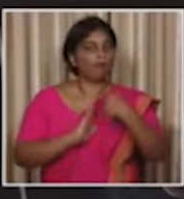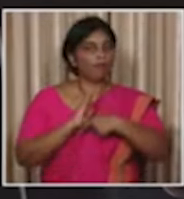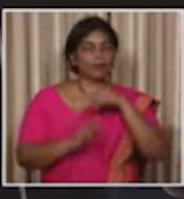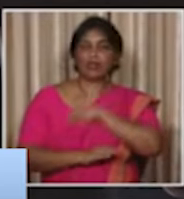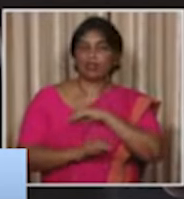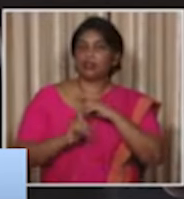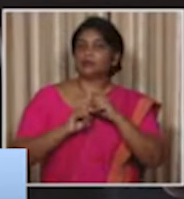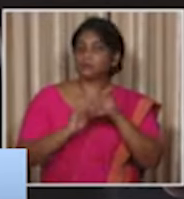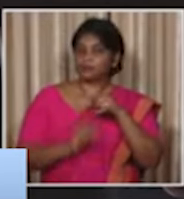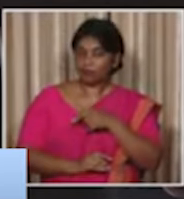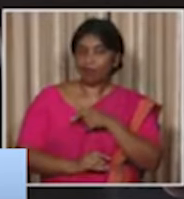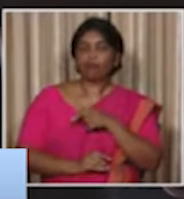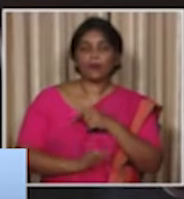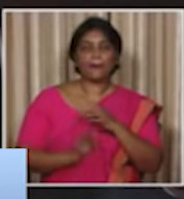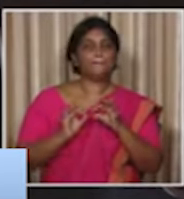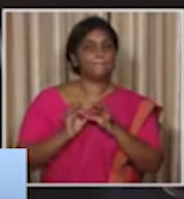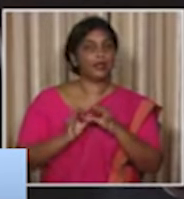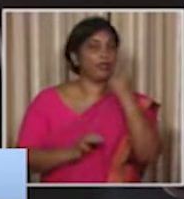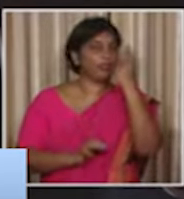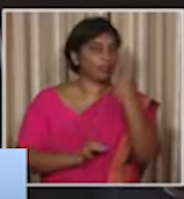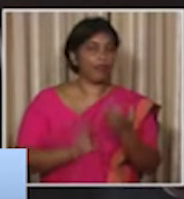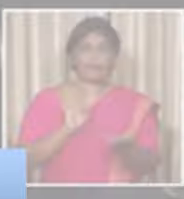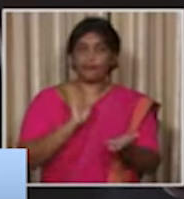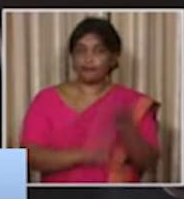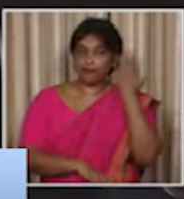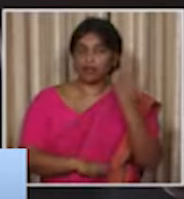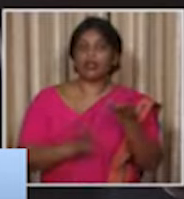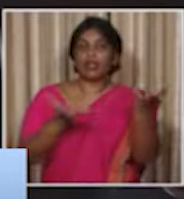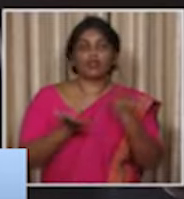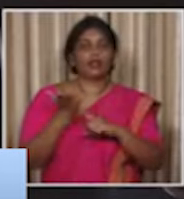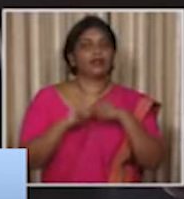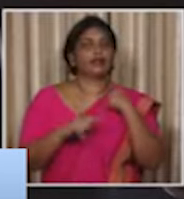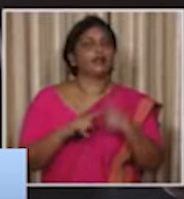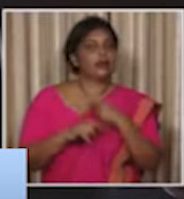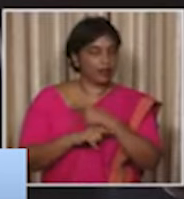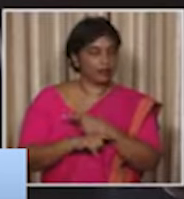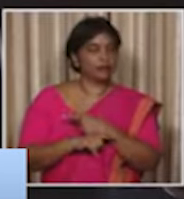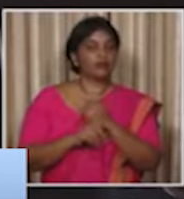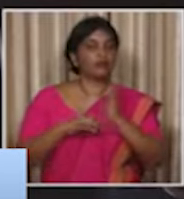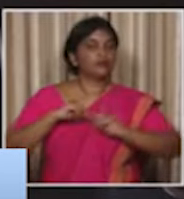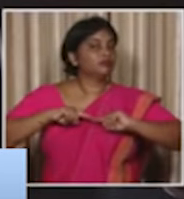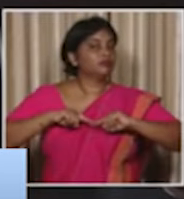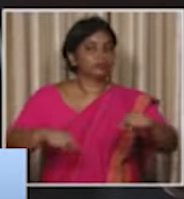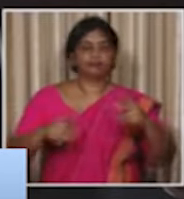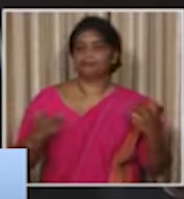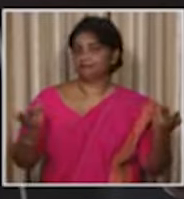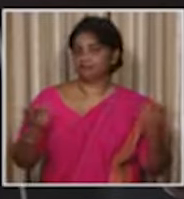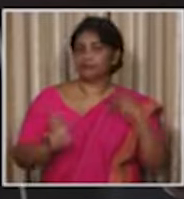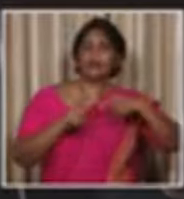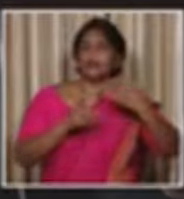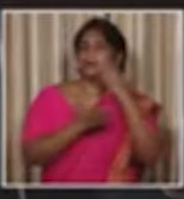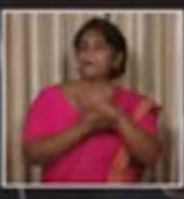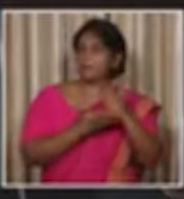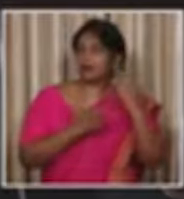දේශයාදෑන් දෙපාර්තමේන්තුවේ තියෙනවා බිලියන 1000කට අධික ප්‍රමාණයක් එකතු නොකළ බදු ඒ වෙනුවෙන් ගත් ක්‍රියාමාර්ගයක් නැහැ අපි වසරක්